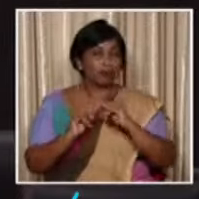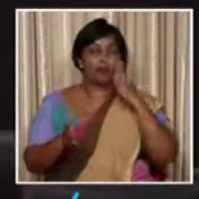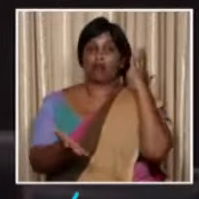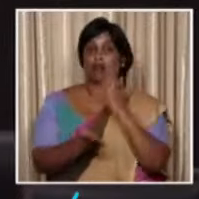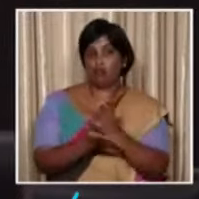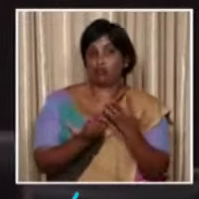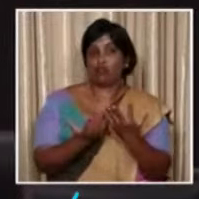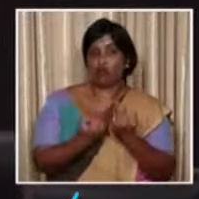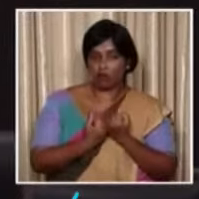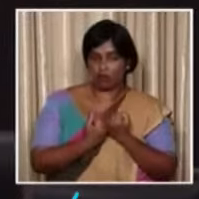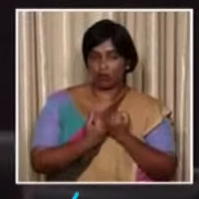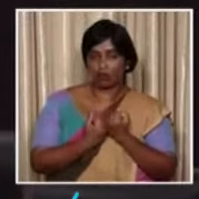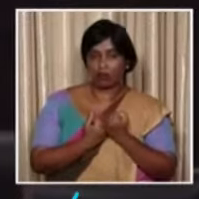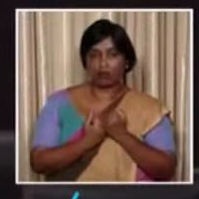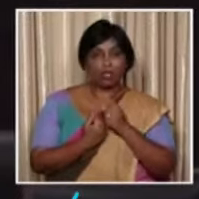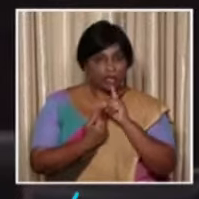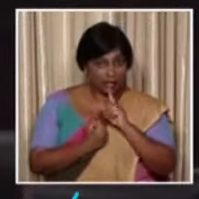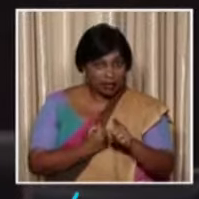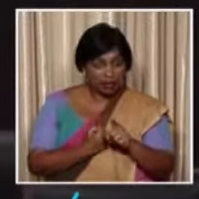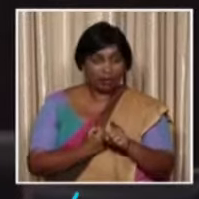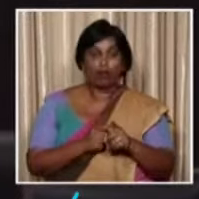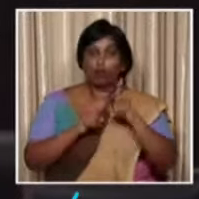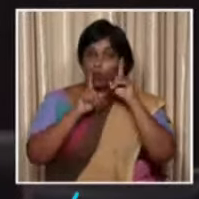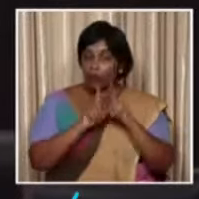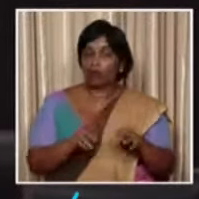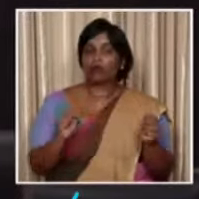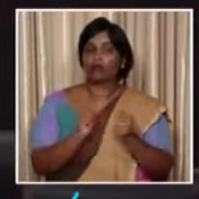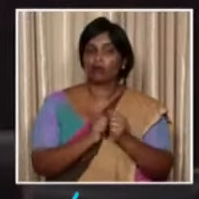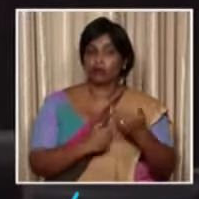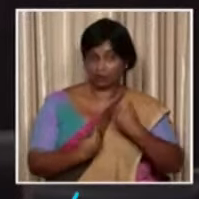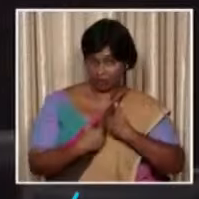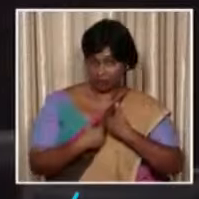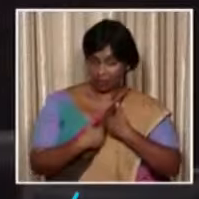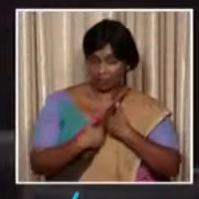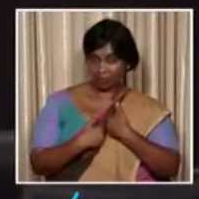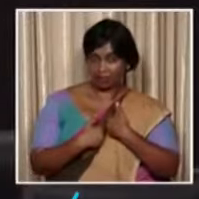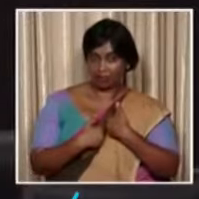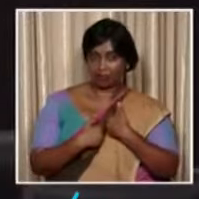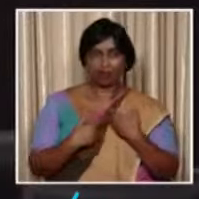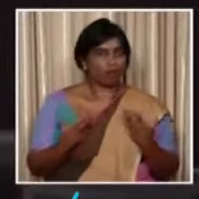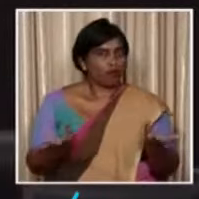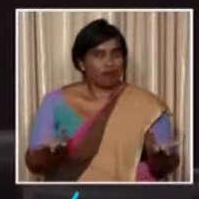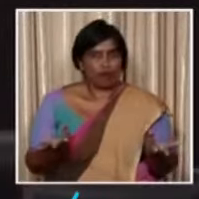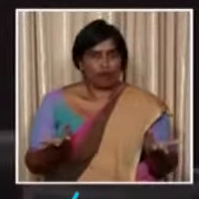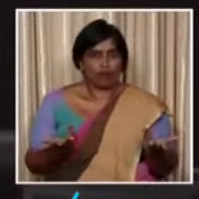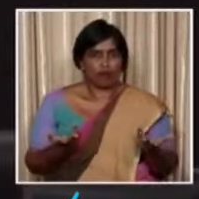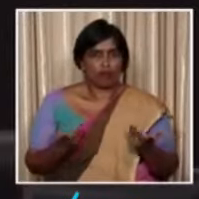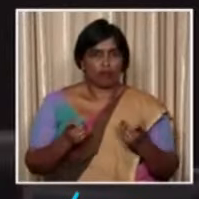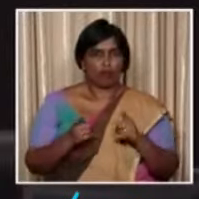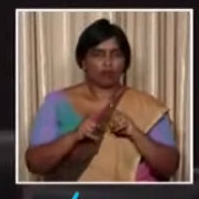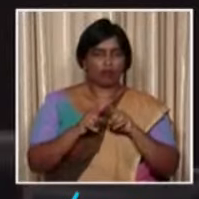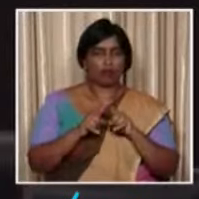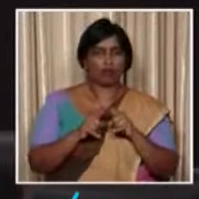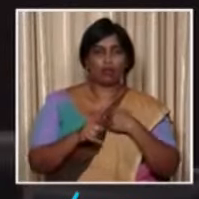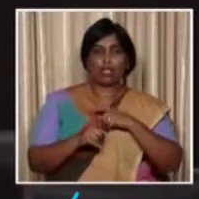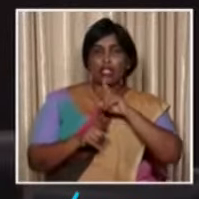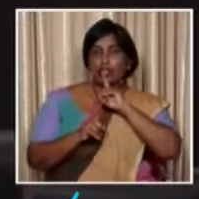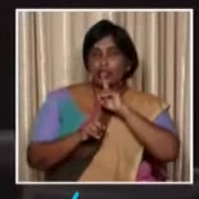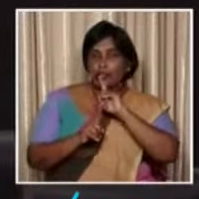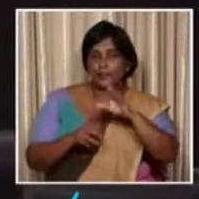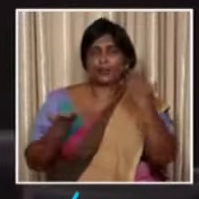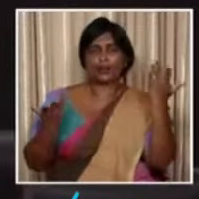වළක්වන්න ඕනේ කියලා. එහෙමනම් ඒකට කටයුතු කරන මට කොහොමද එක පැත්තකින් මම නොකියපු